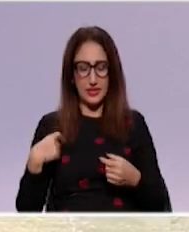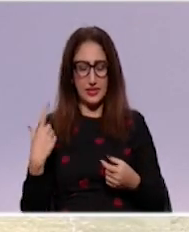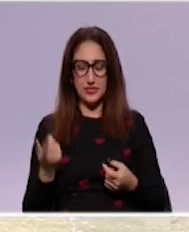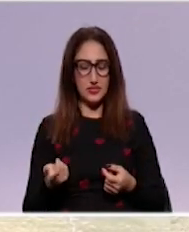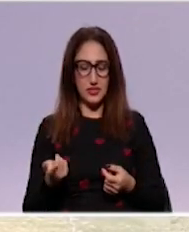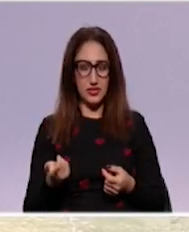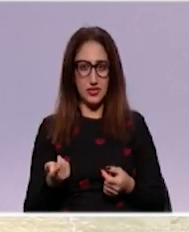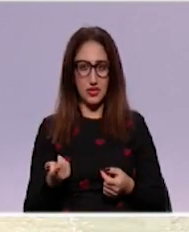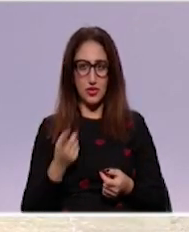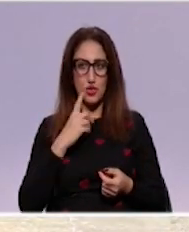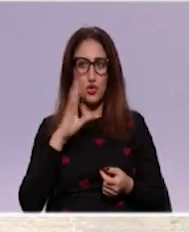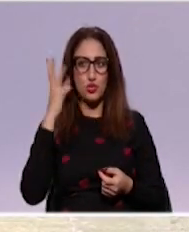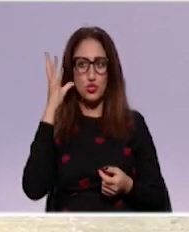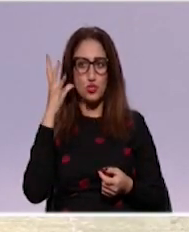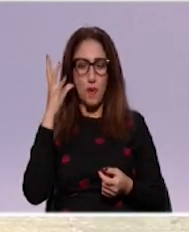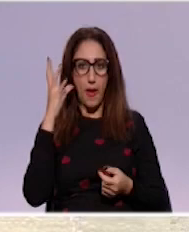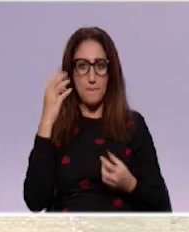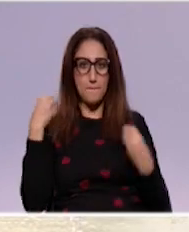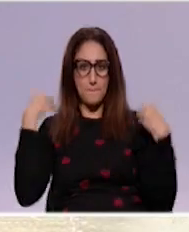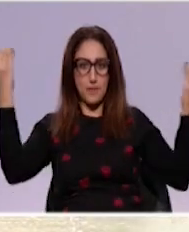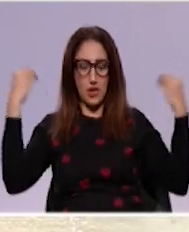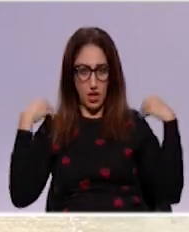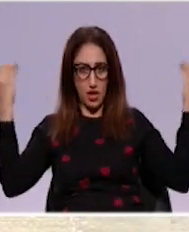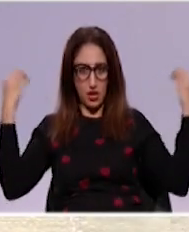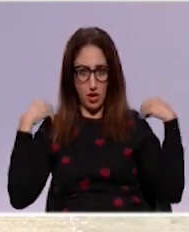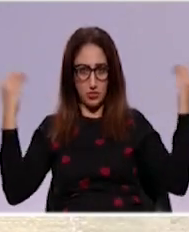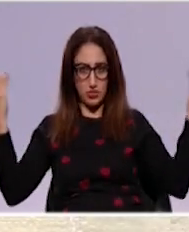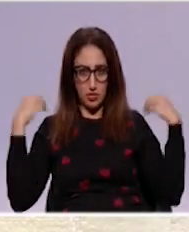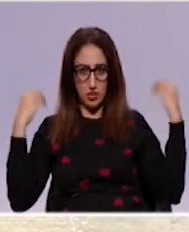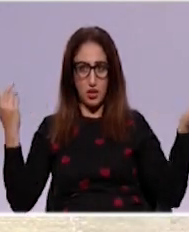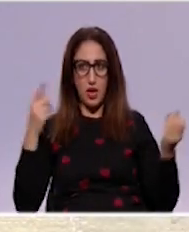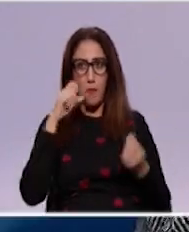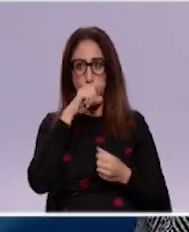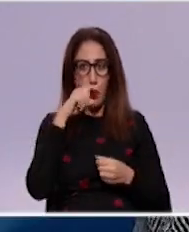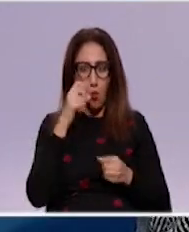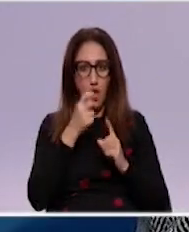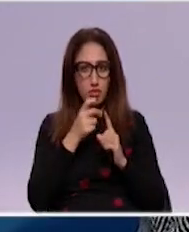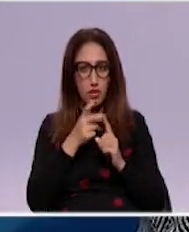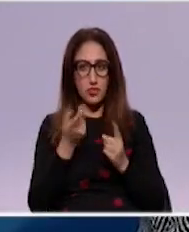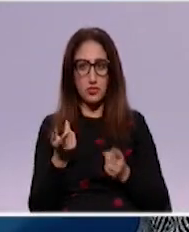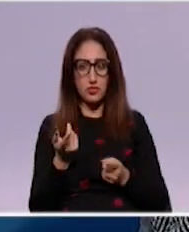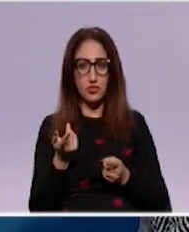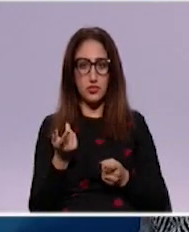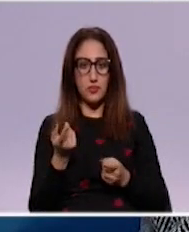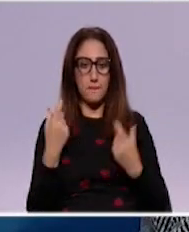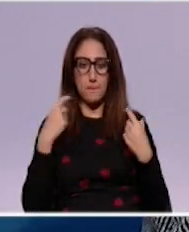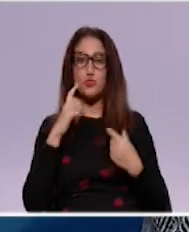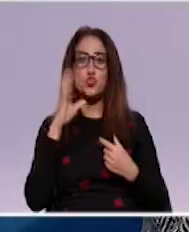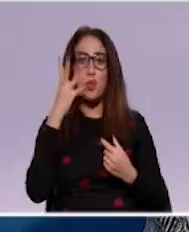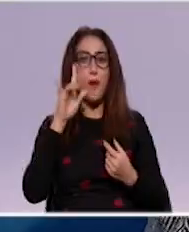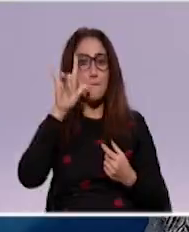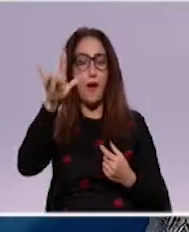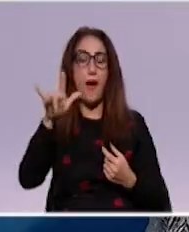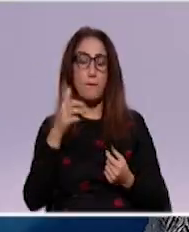اللي ياخد الشباب للرياضه احسن من اللي ياخدهم للمخدرات والحاجات التانية. فهو مثل اعلى للشباب في